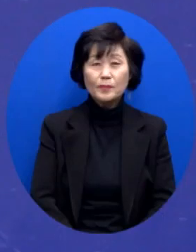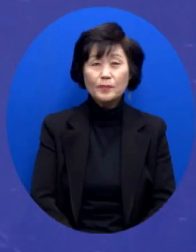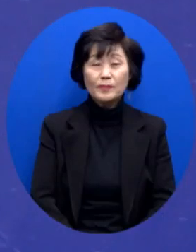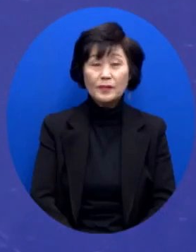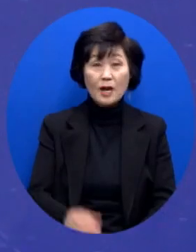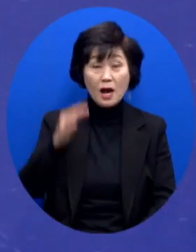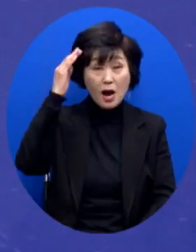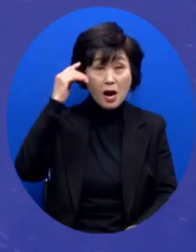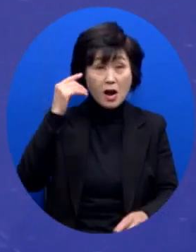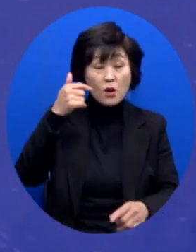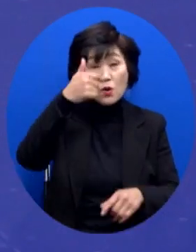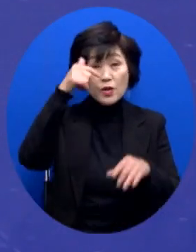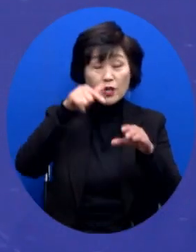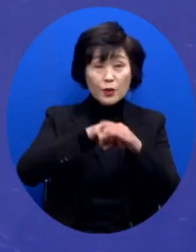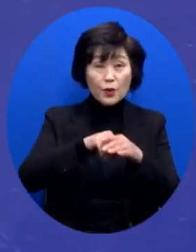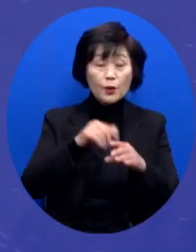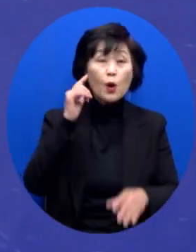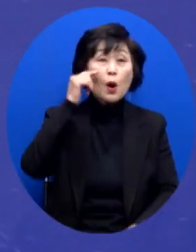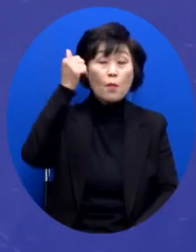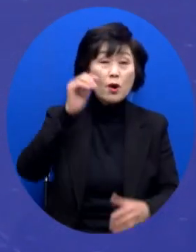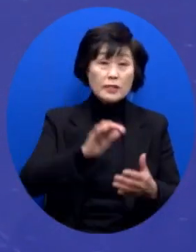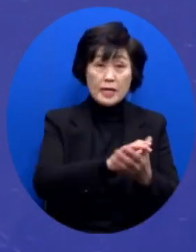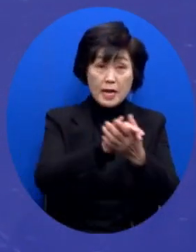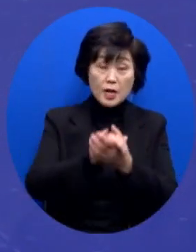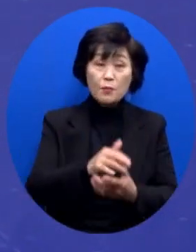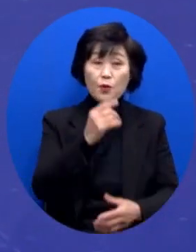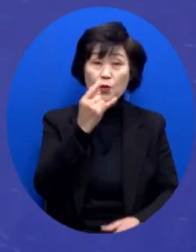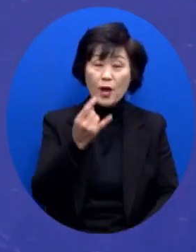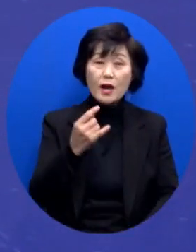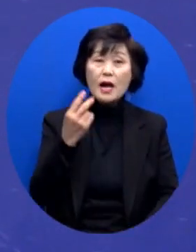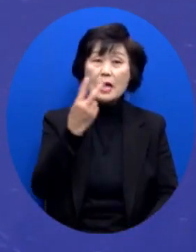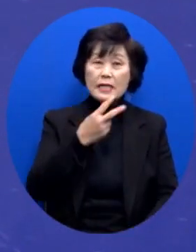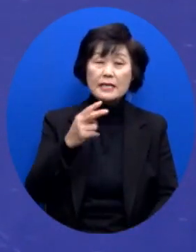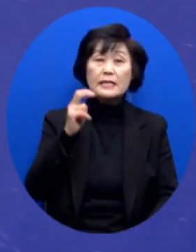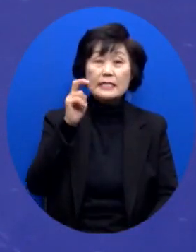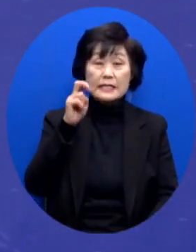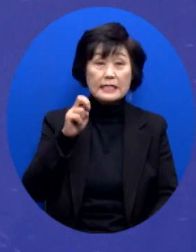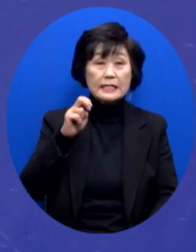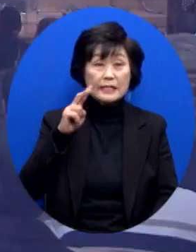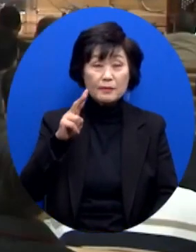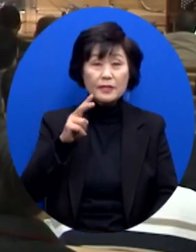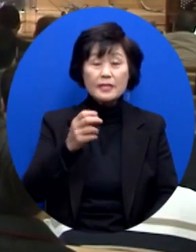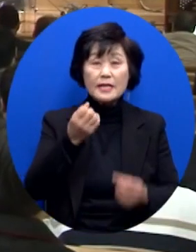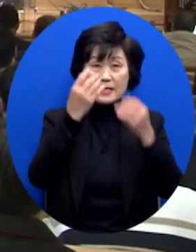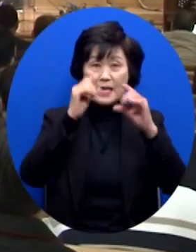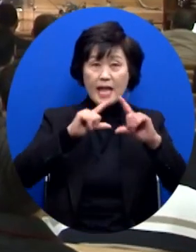한국 기독교 목회자 협의회 가 2022년 신년 메시지를 발표했습니다